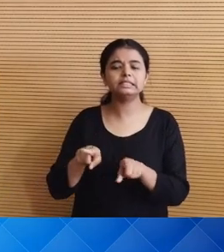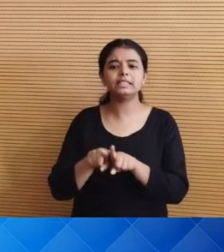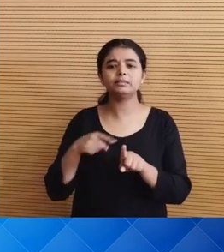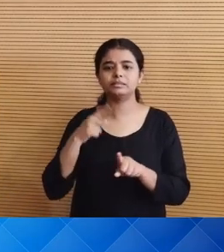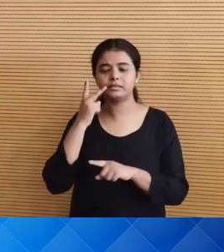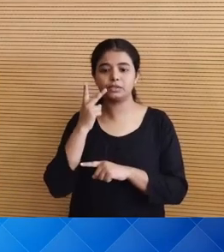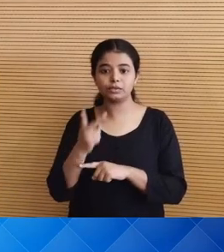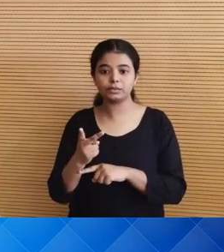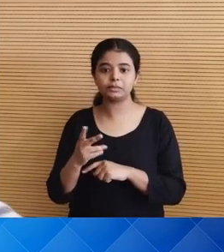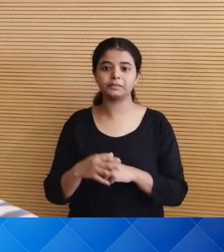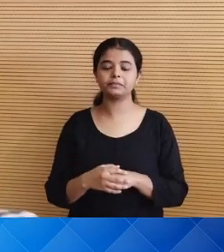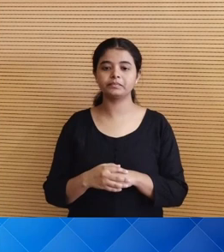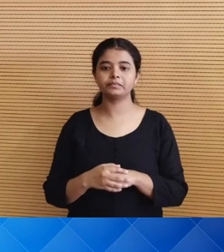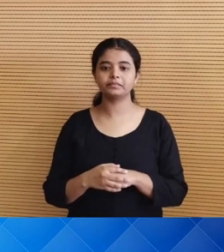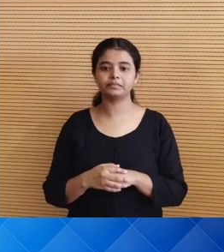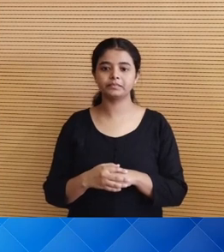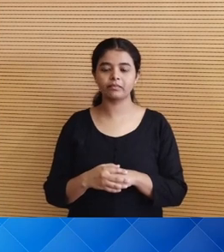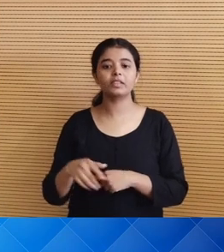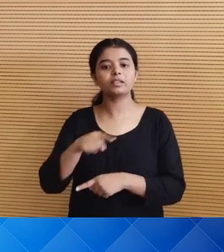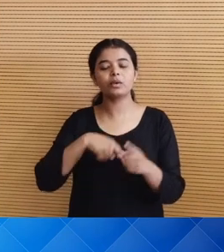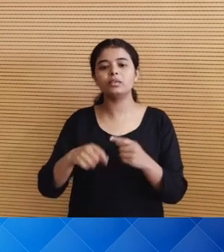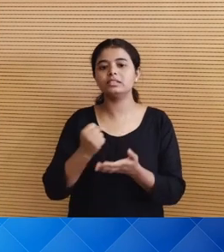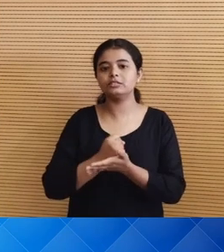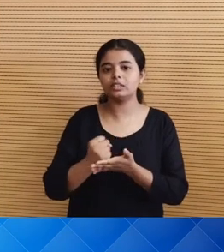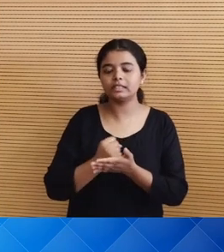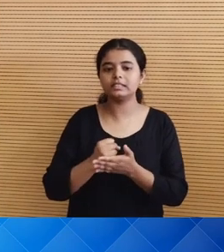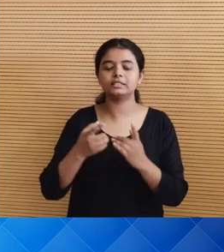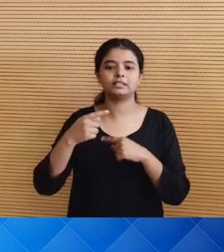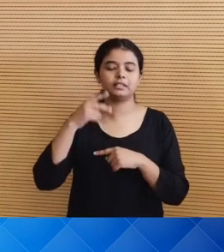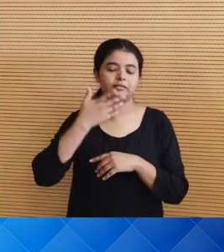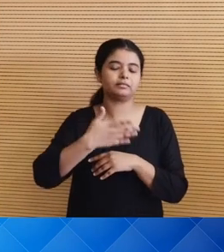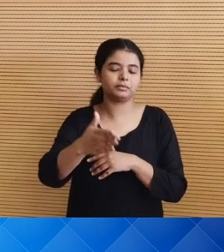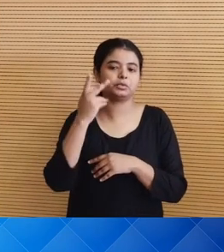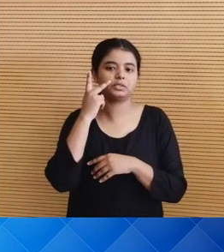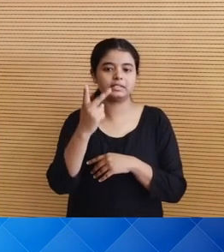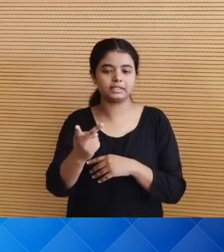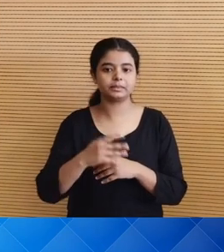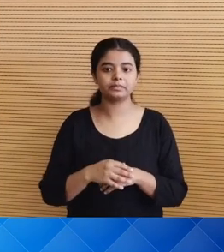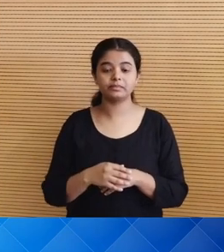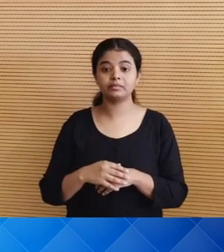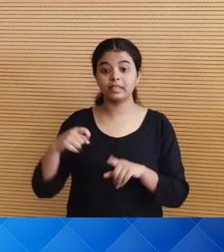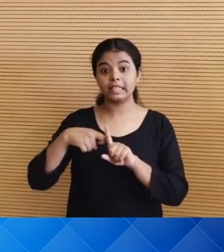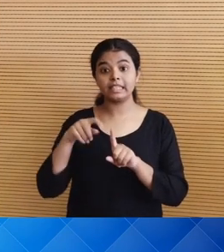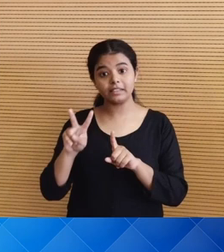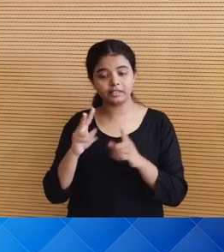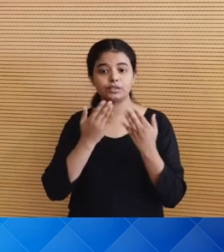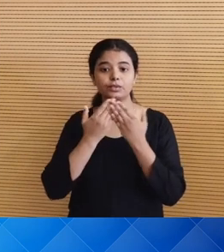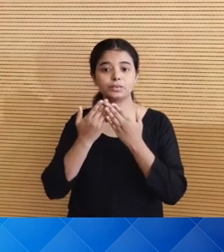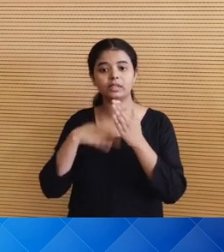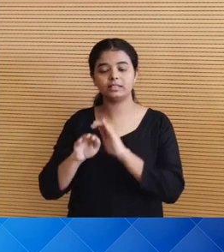की प्रयास में है और आगे बढ़ेंगे। मैं बच्चों से निवेदन करूंगा जो कि केंद्रीय विद्यालय संगठन के ही हैं।